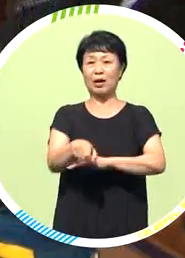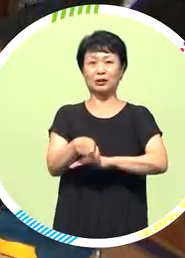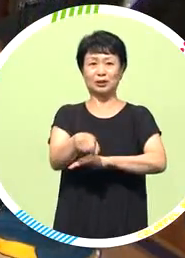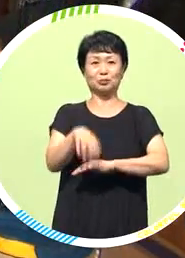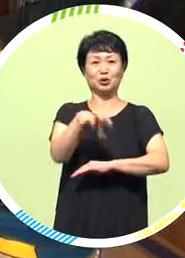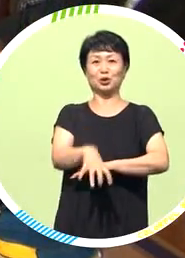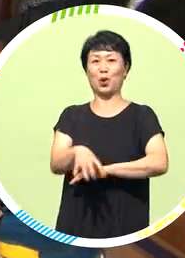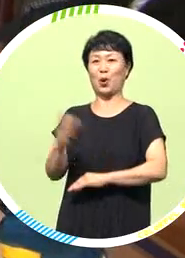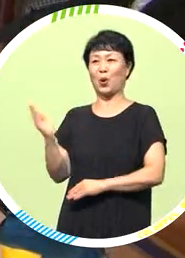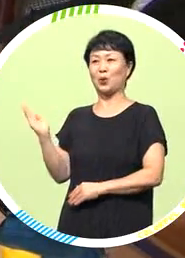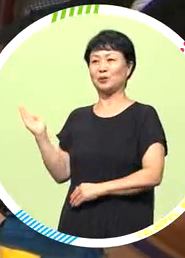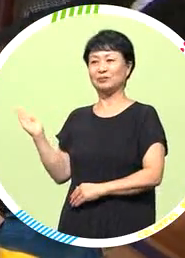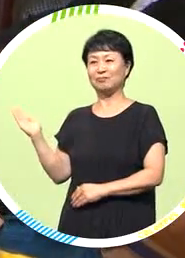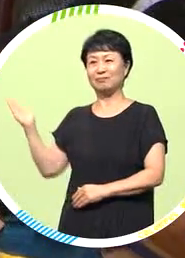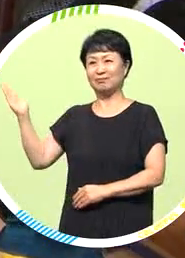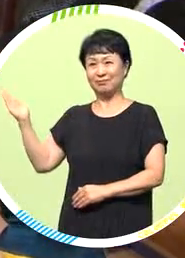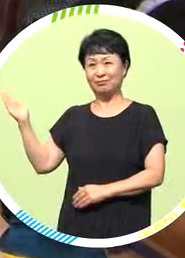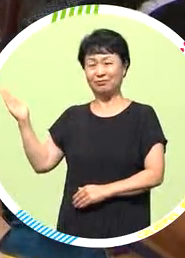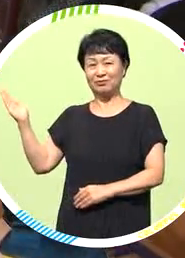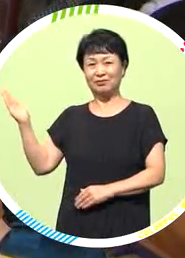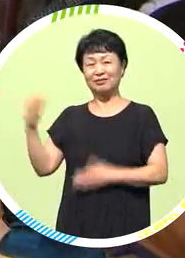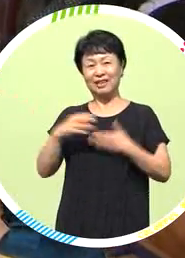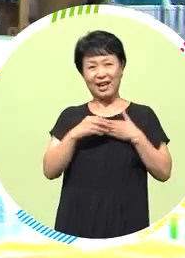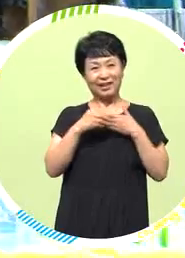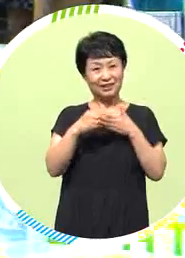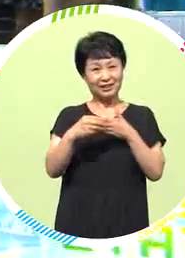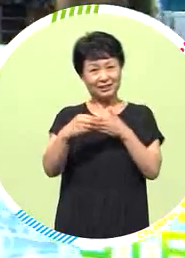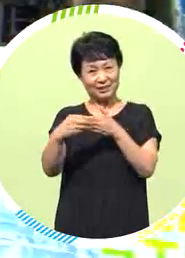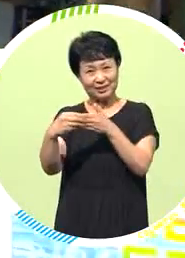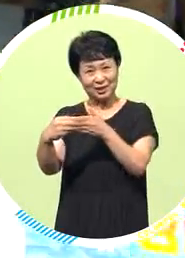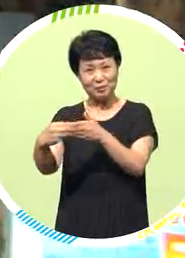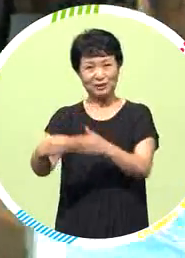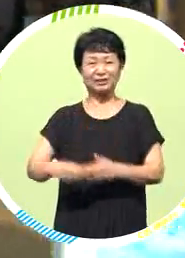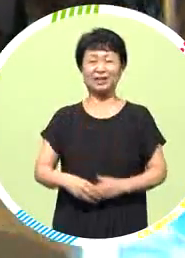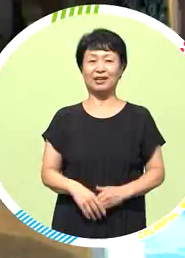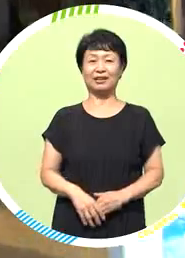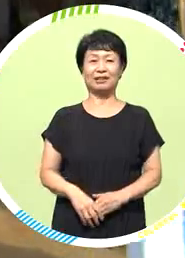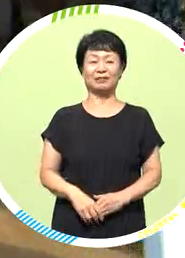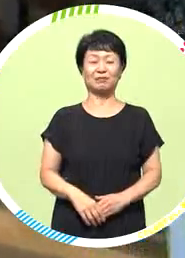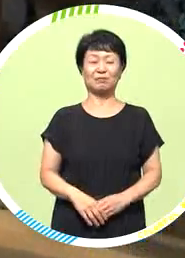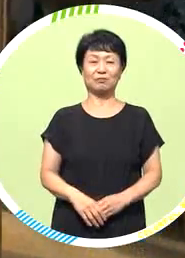ているこちらの建物なんですが、中を案内していただきました。